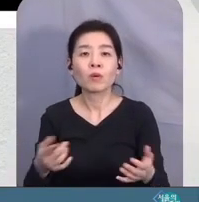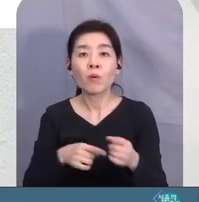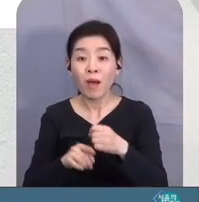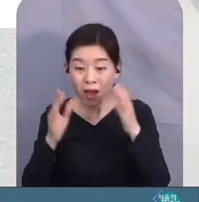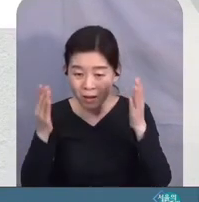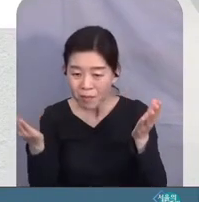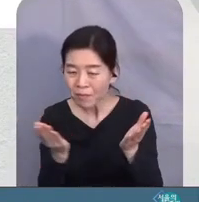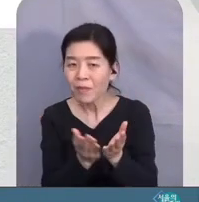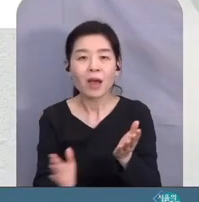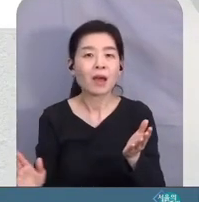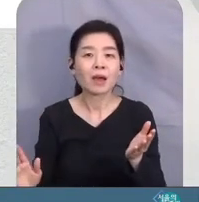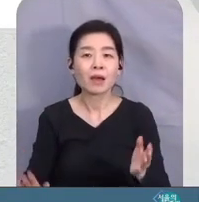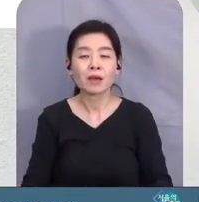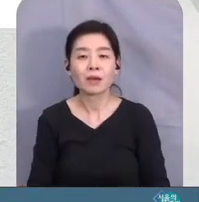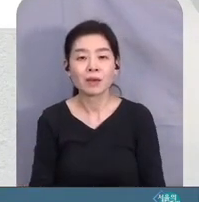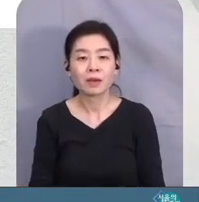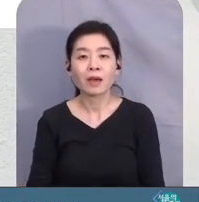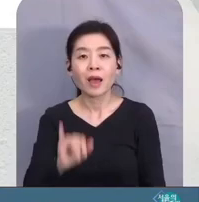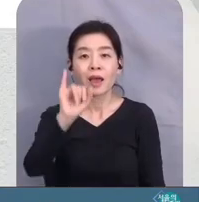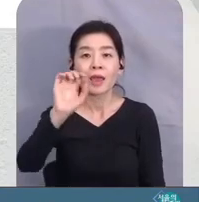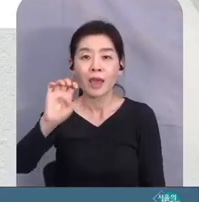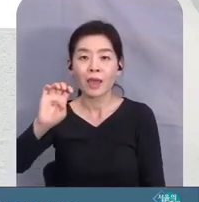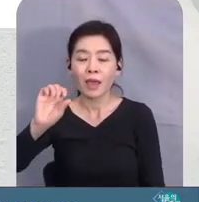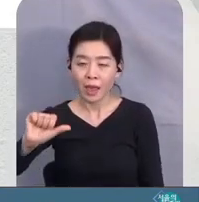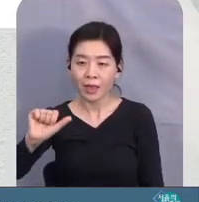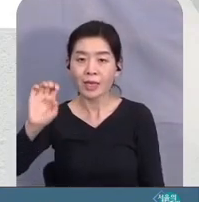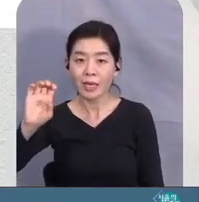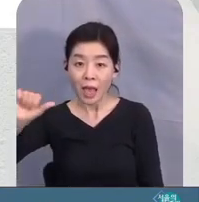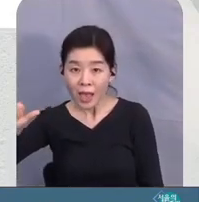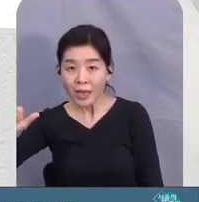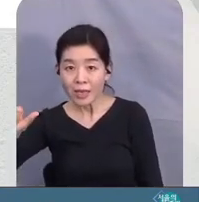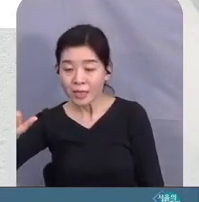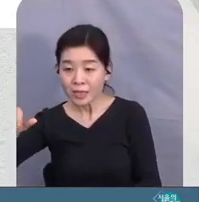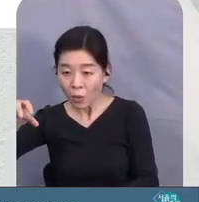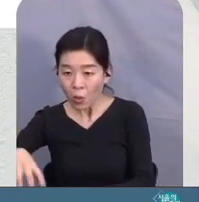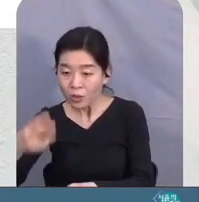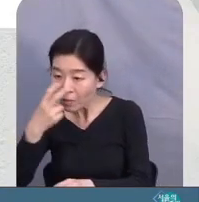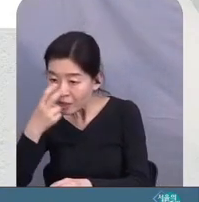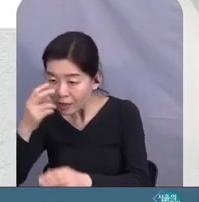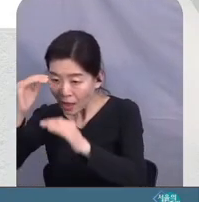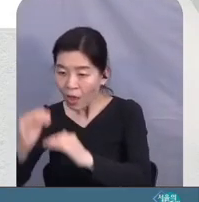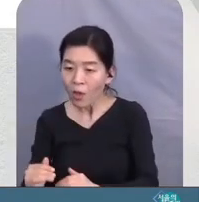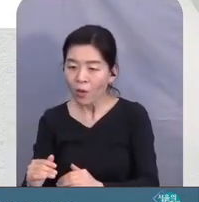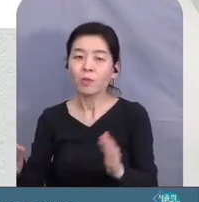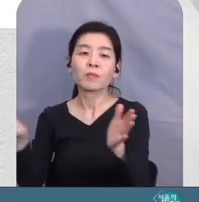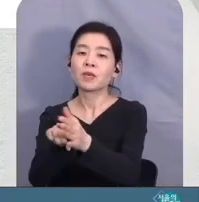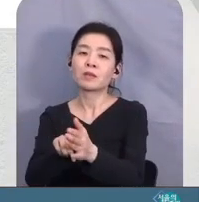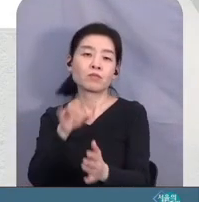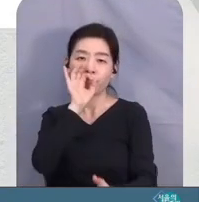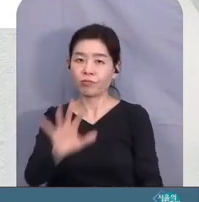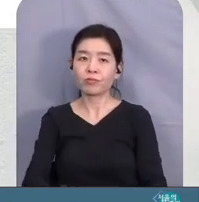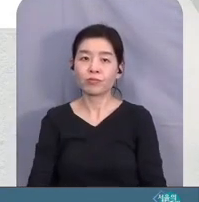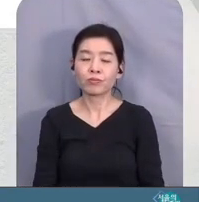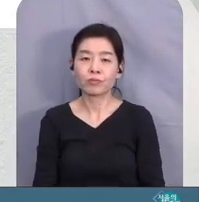우리는 IAEA의 검증을 믿을 수가 없습니다.